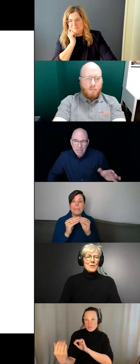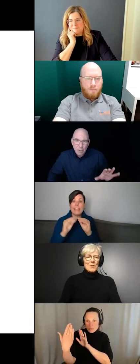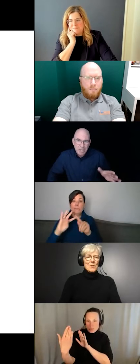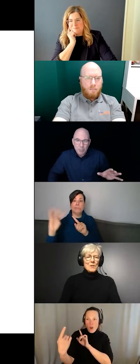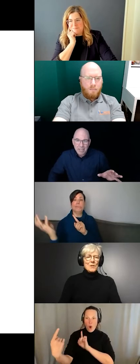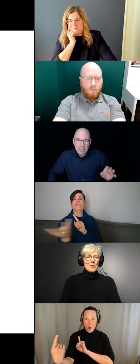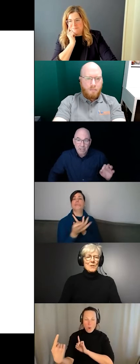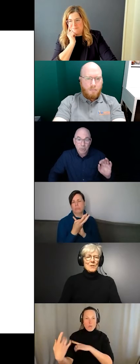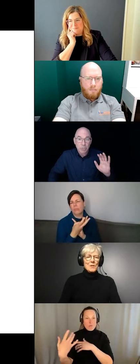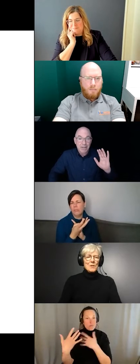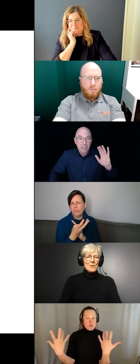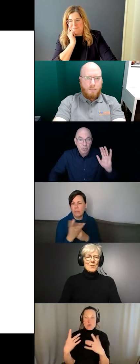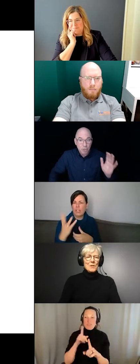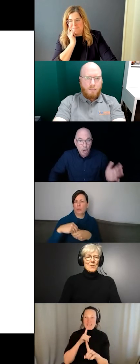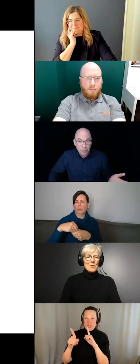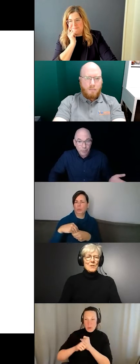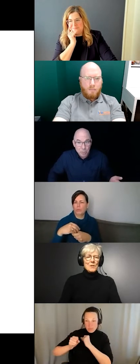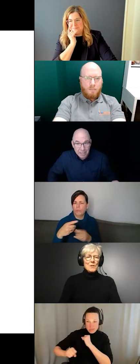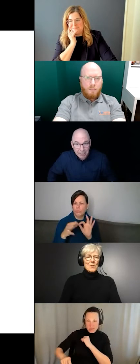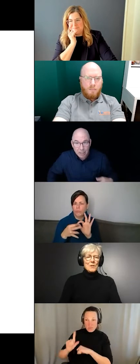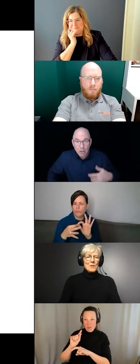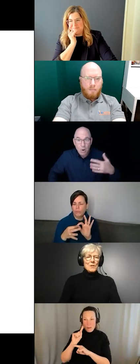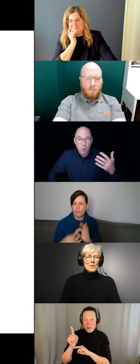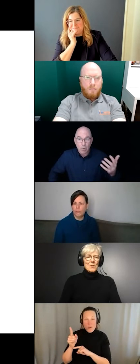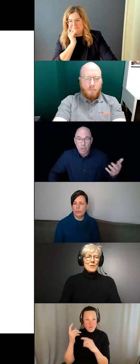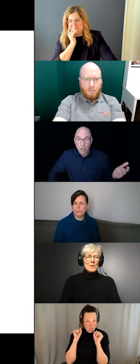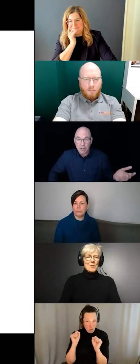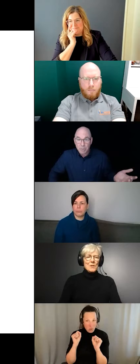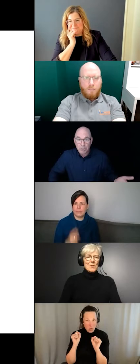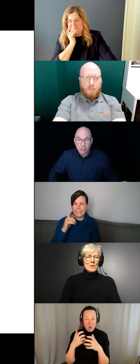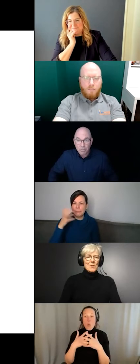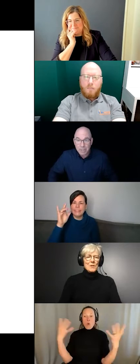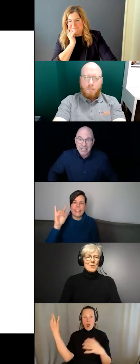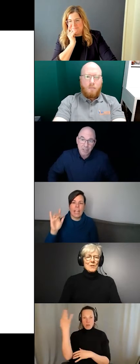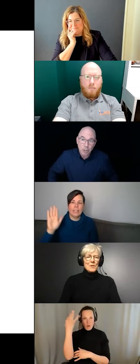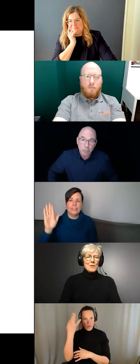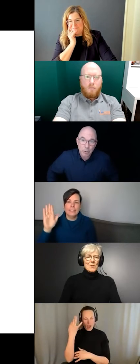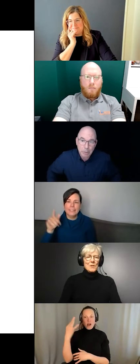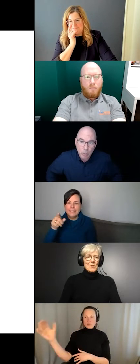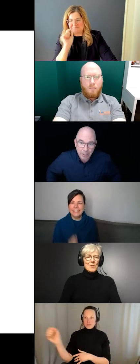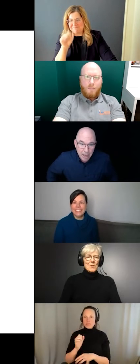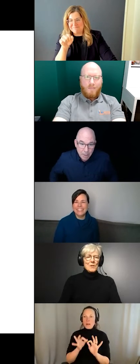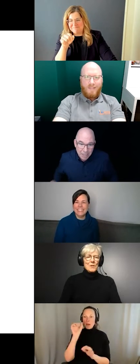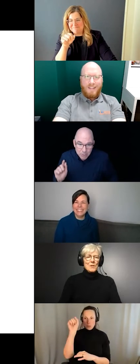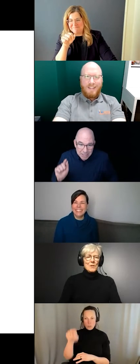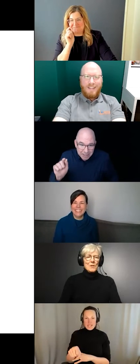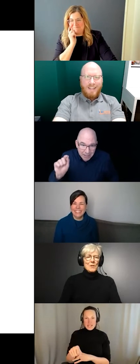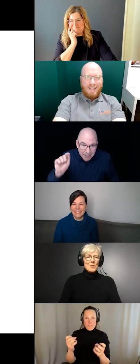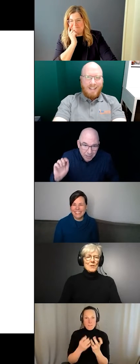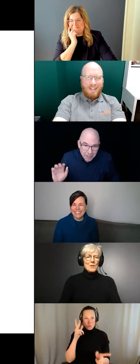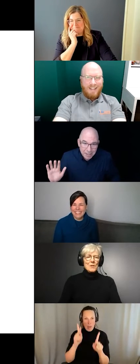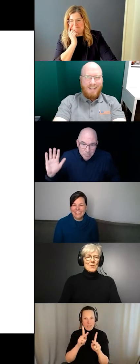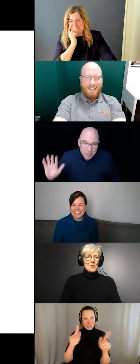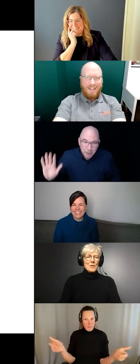réunions, des situations face à face, un sur un, des discussions de 20 minutes. Mais lorsqu'on a une grande conférence où beaucoup